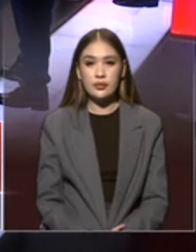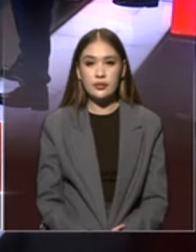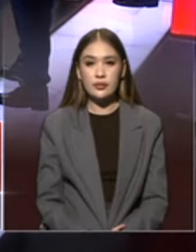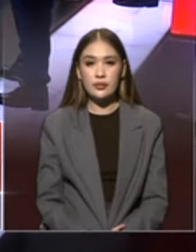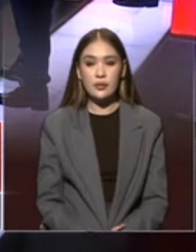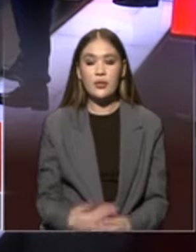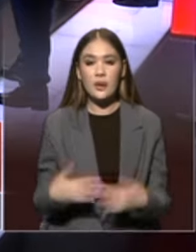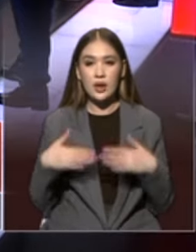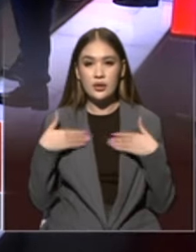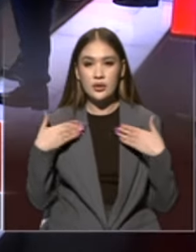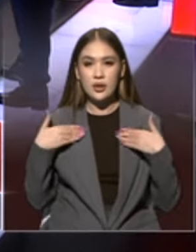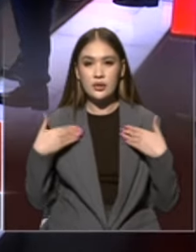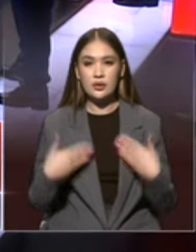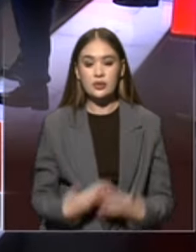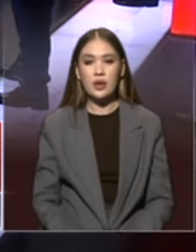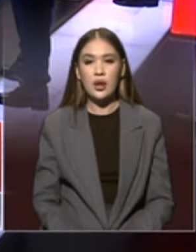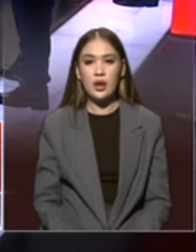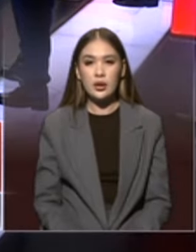Саламатсыз.